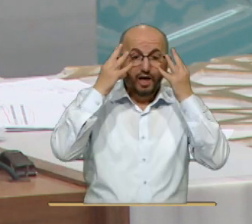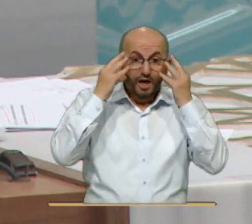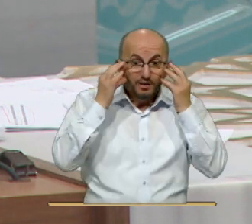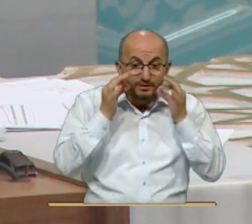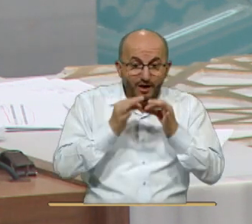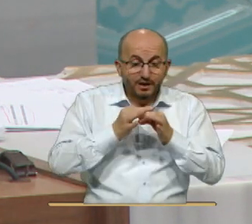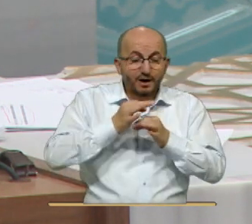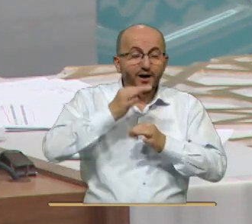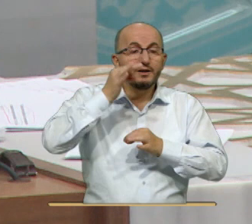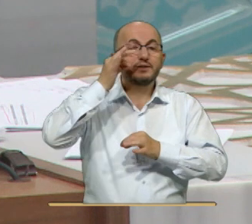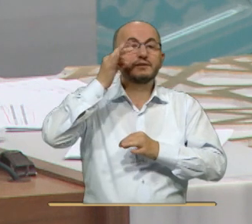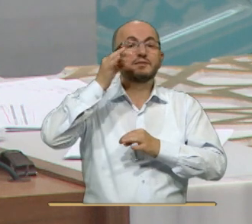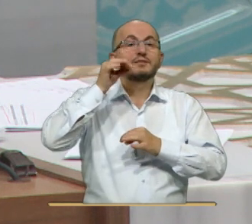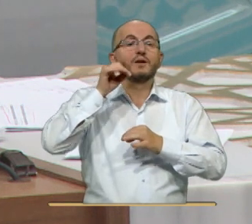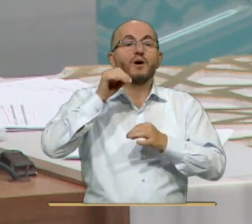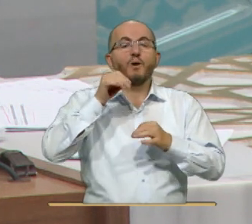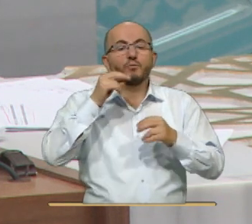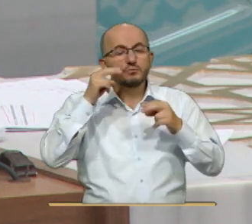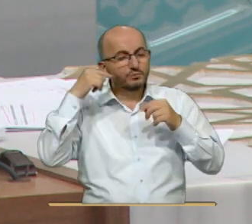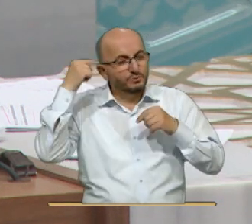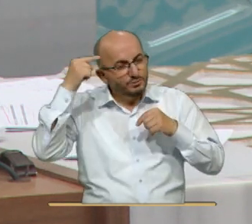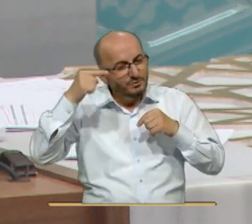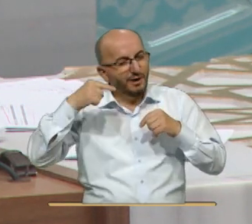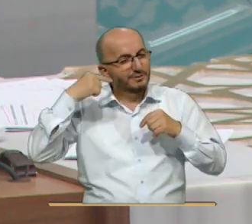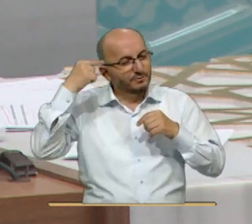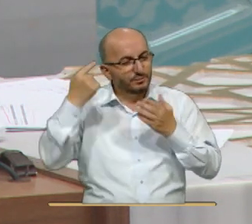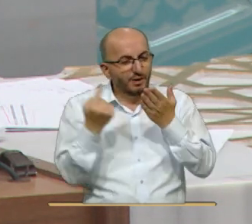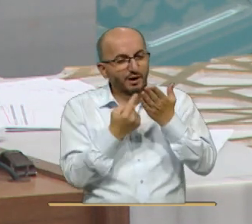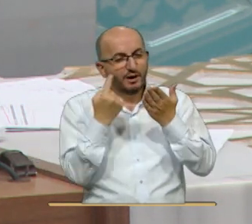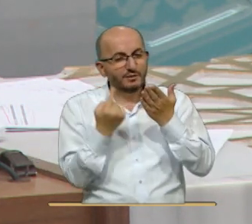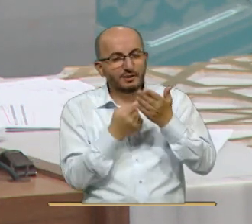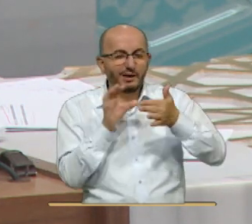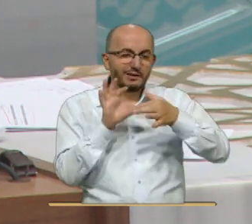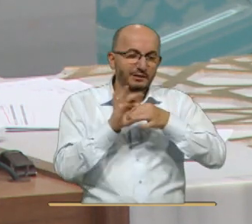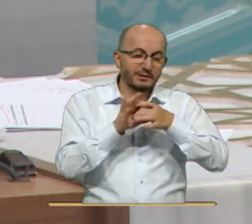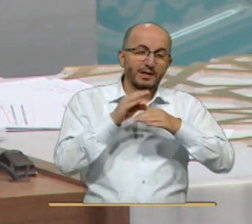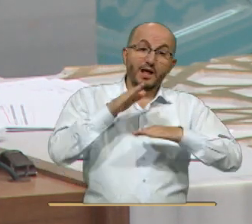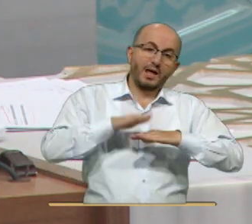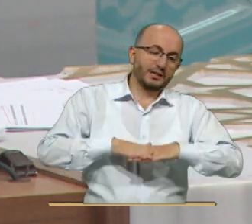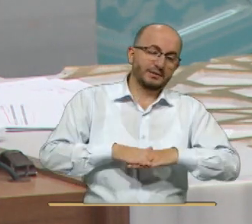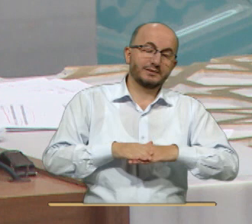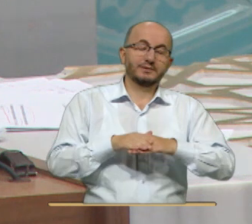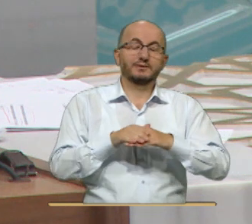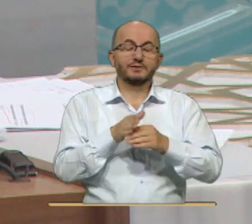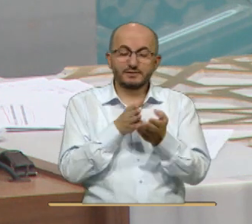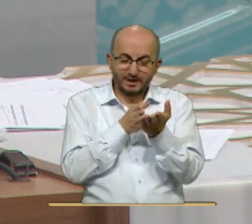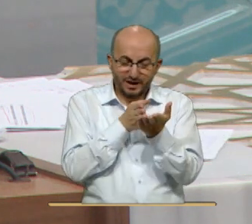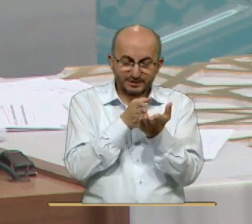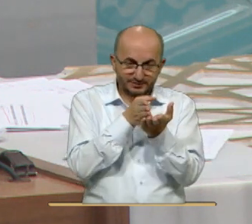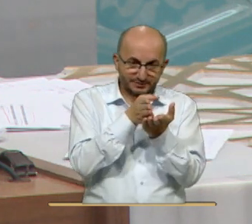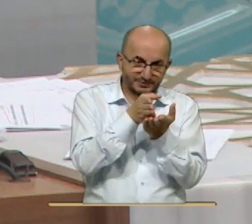anlayanlardan, onun üzerine tefekkür edenlerden bizleri eylesin. Onun